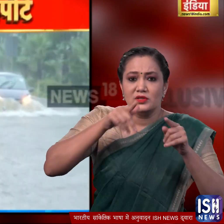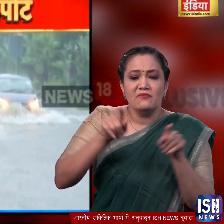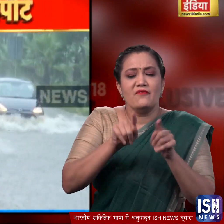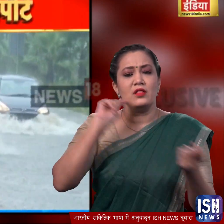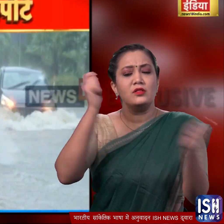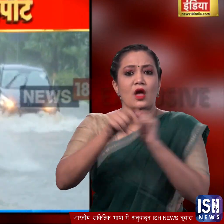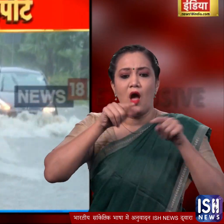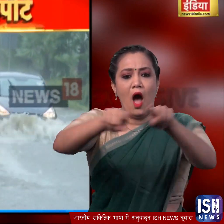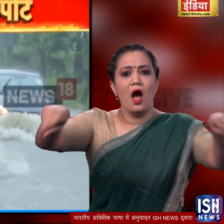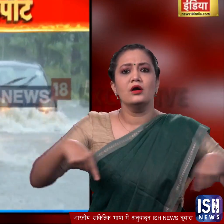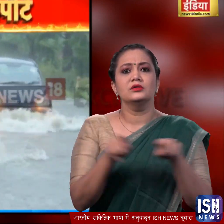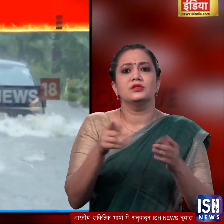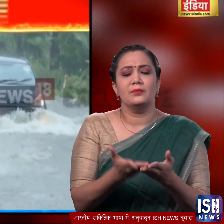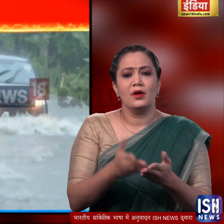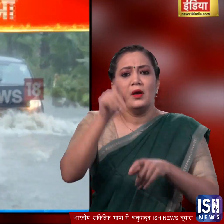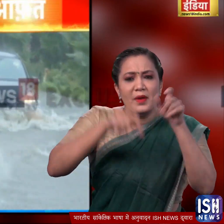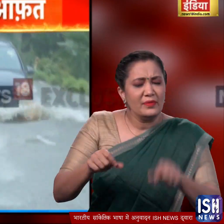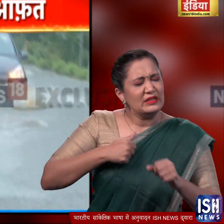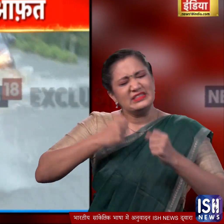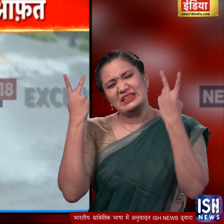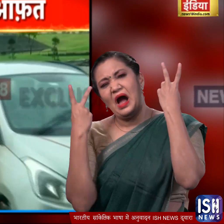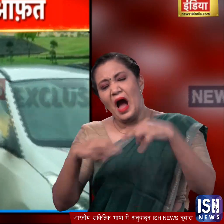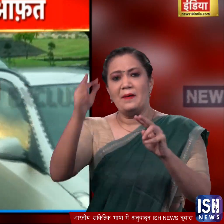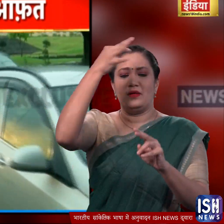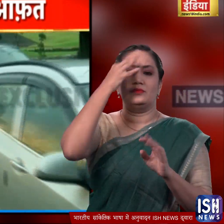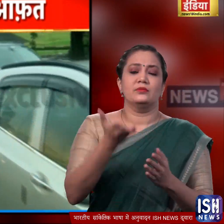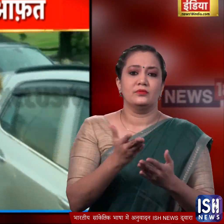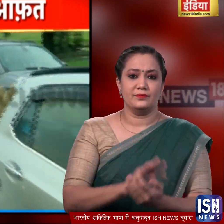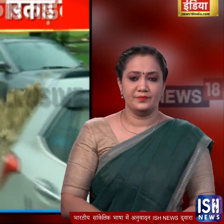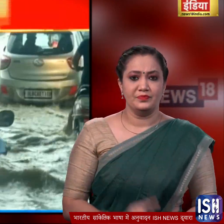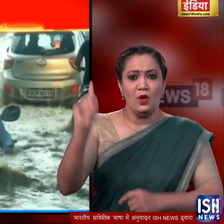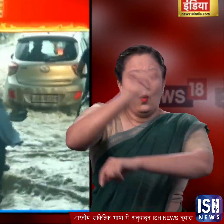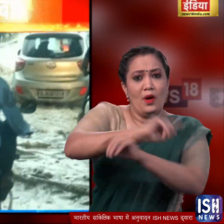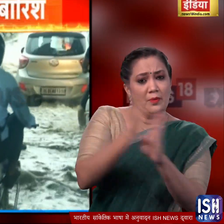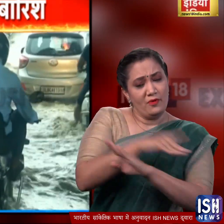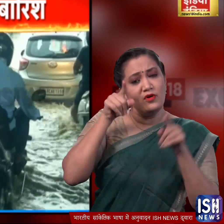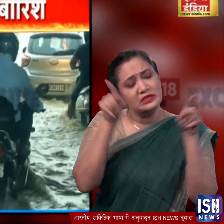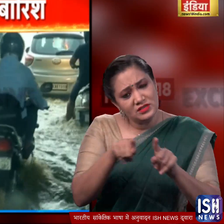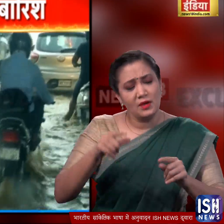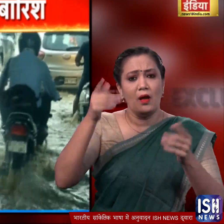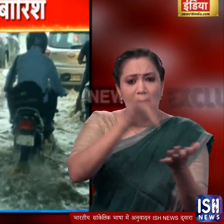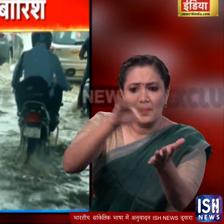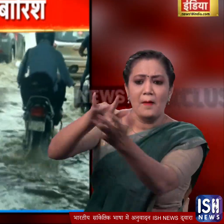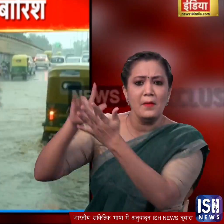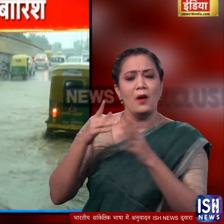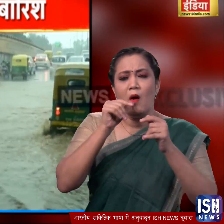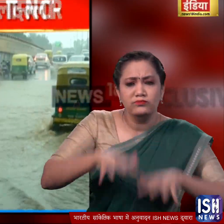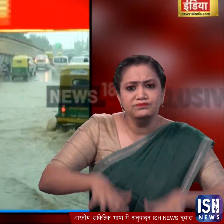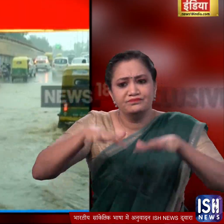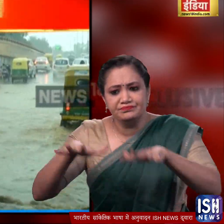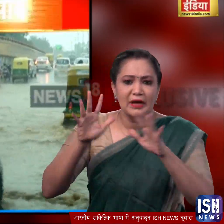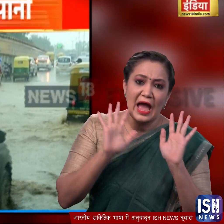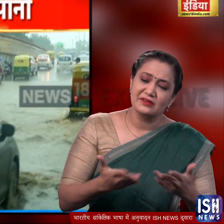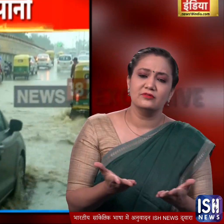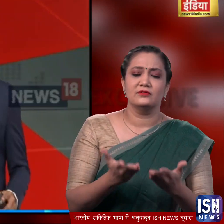बन चुका है। लोगों को भारी परेशानी यहाँ से देखने को मिल रही है। एक दिन पहले भी लोगों को इसी तरह जगह जगह पानी भरने की समस्या से जूझना